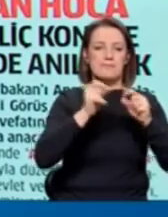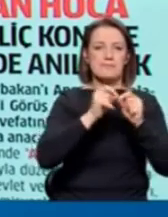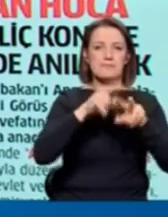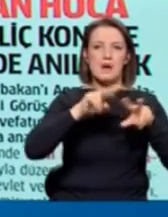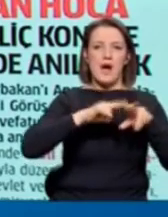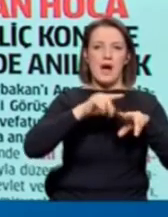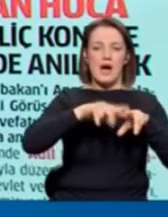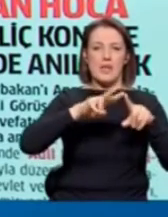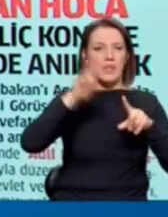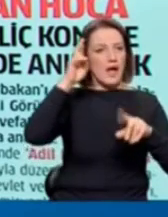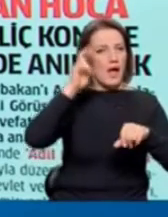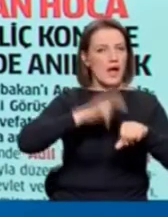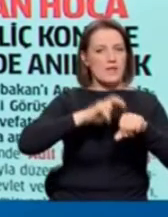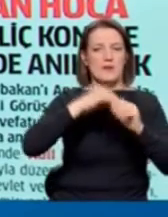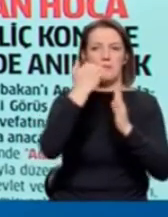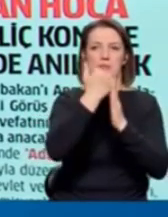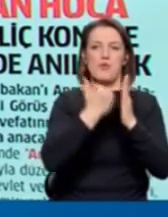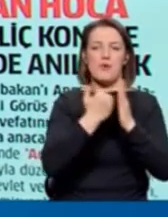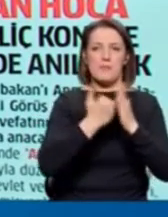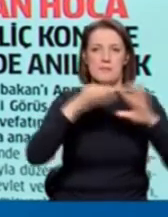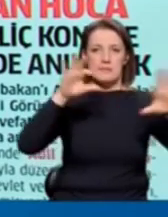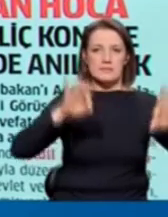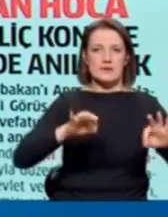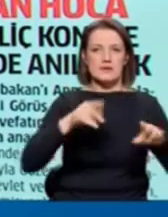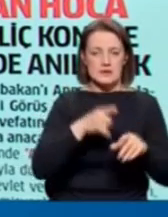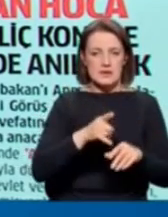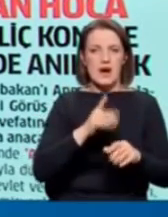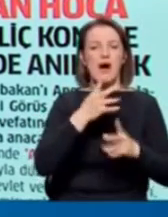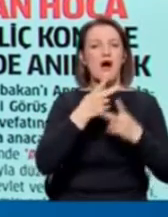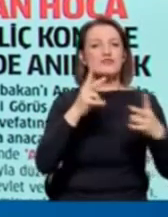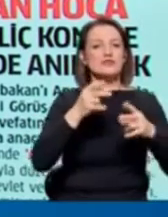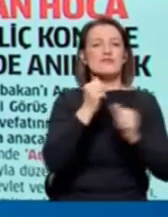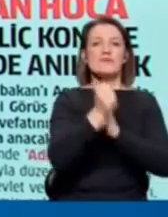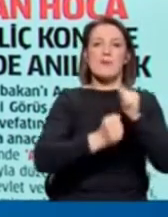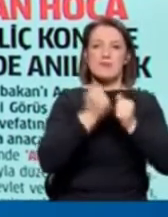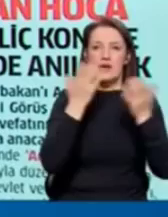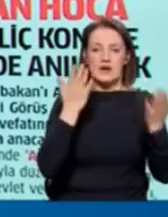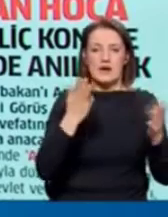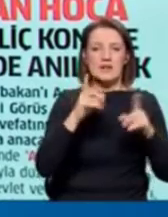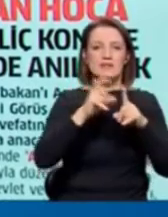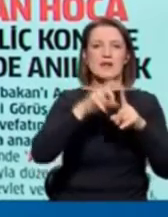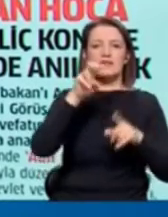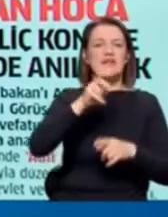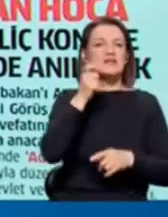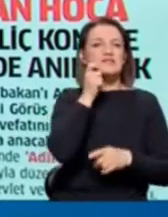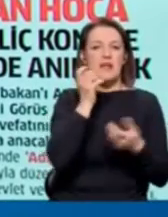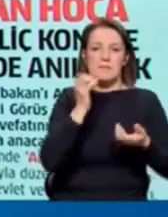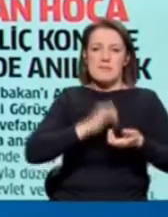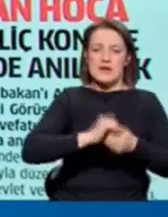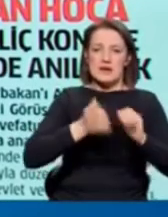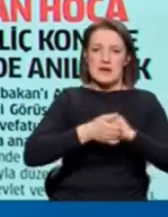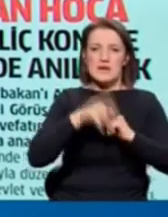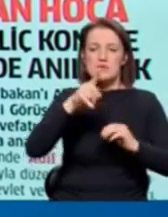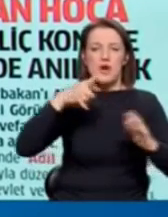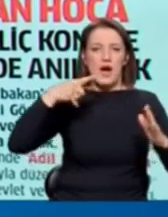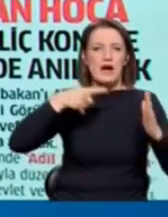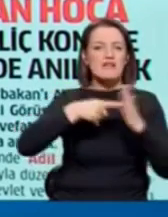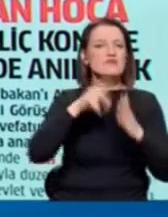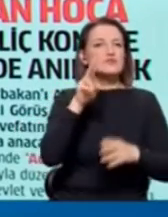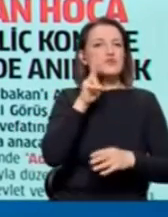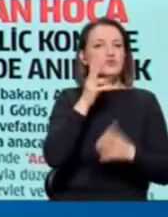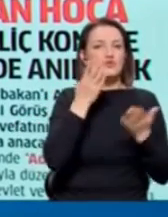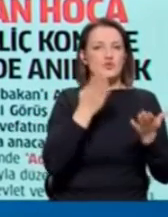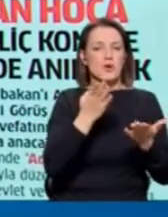gerçekleştirdi başlattığı ağır Sana yağı mesleği açtığı Fabrikalar de 8 İslam Birliği bu ideallerin bir